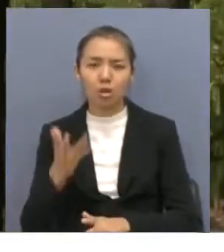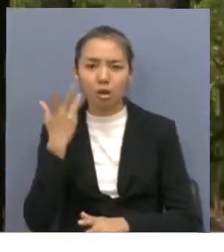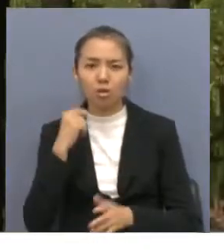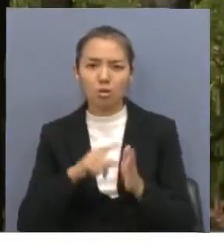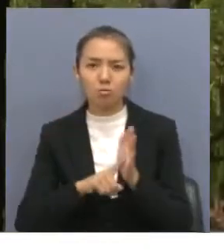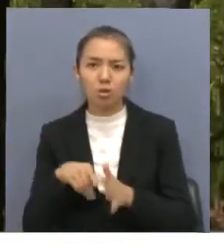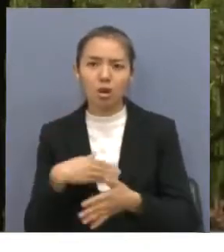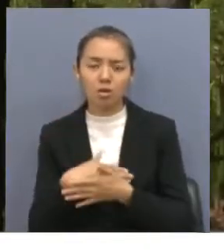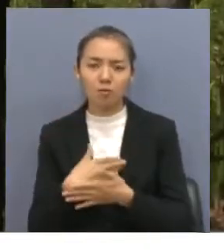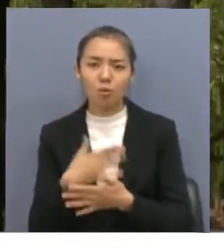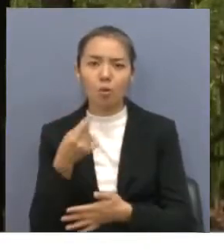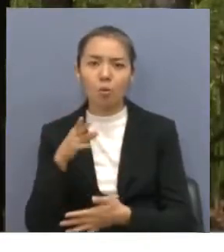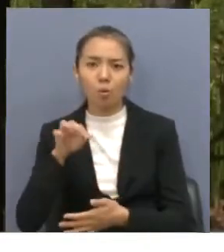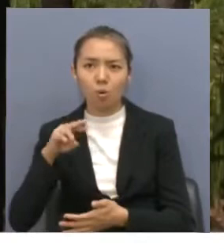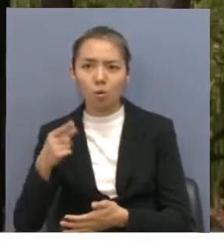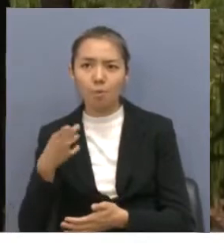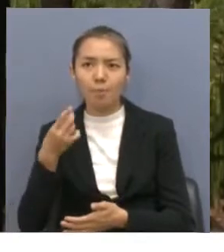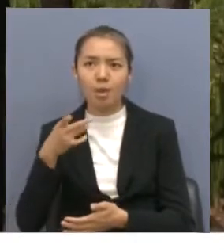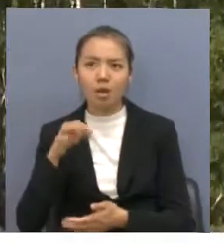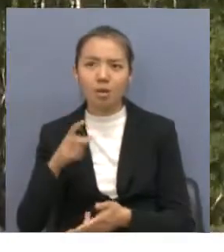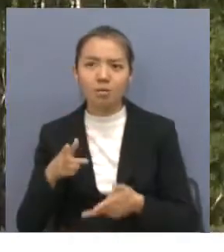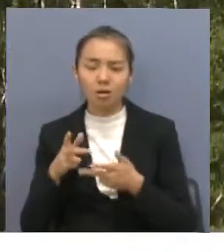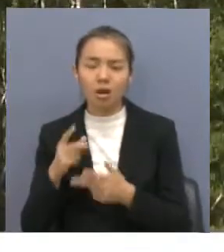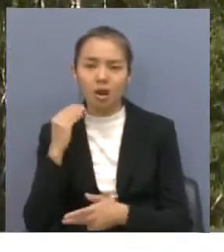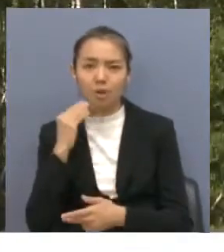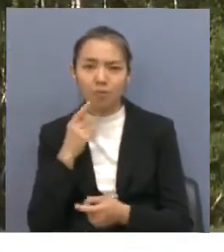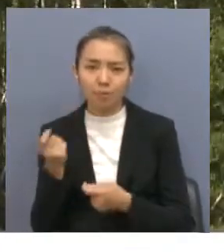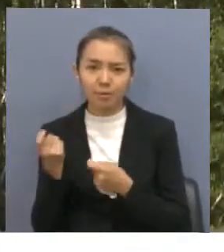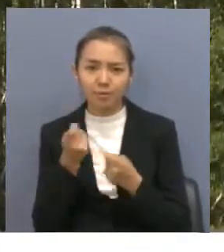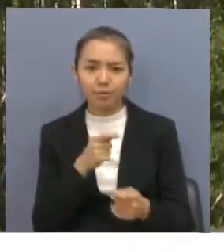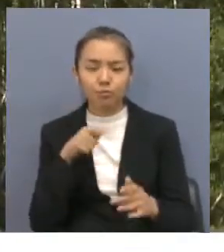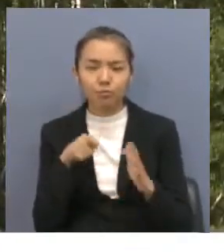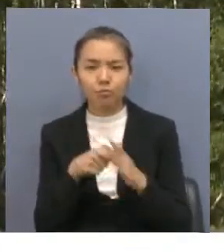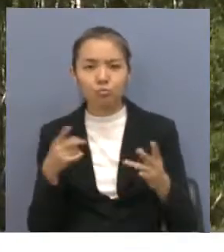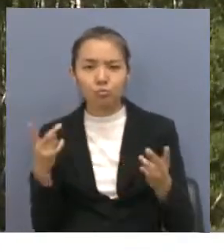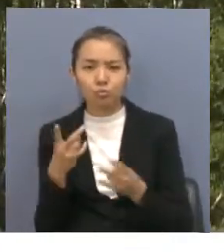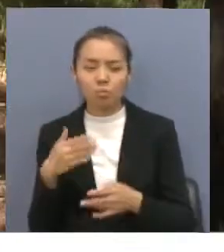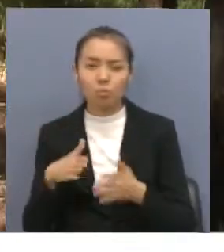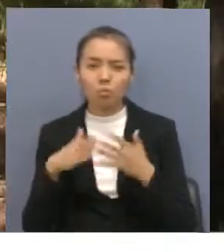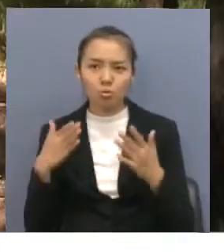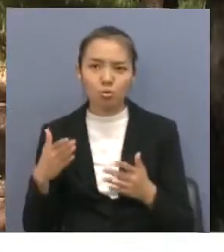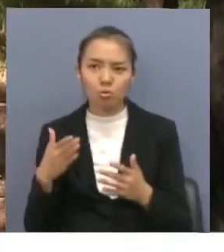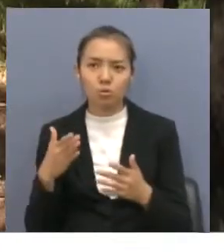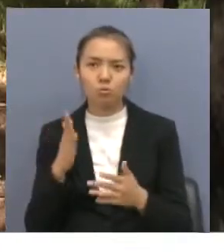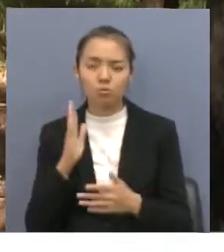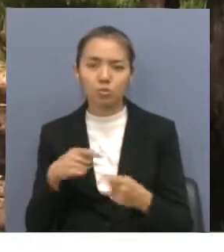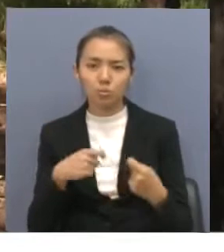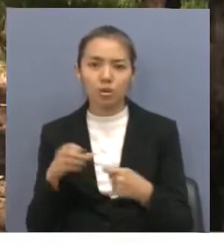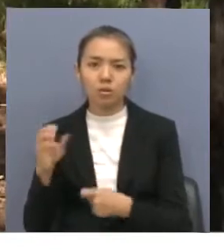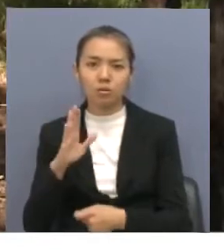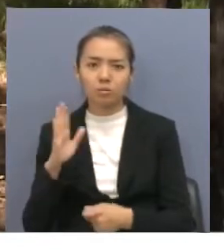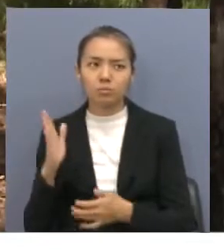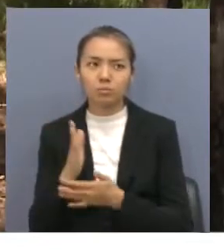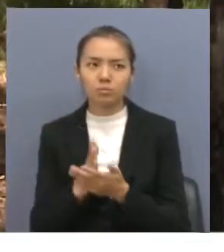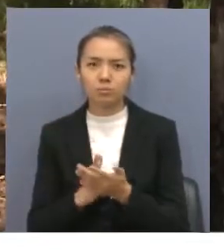қойылса, белсендірілген көмір мен пеллет отынының импортынан арылып, ішкі қажеттілікті өтейміз деген болжам бар. Еуропа